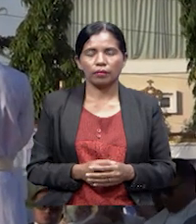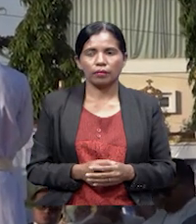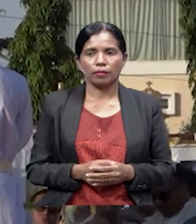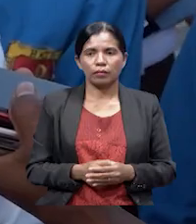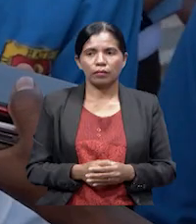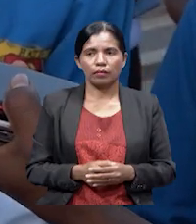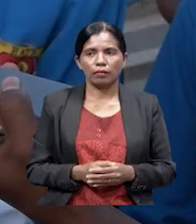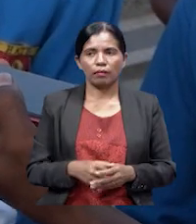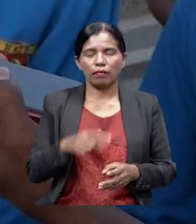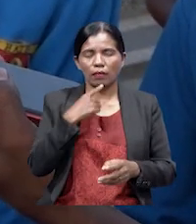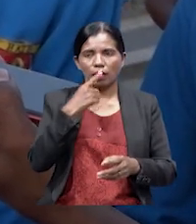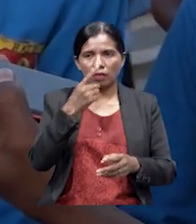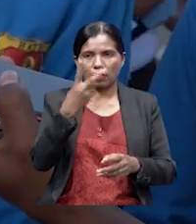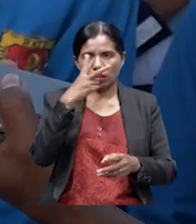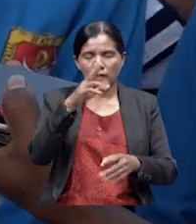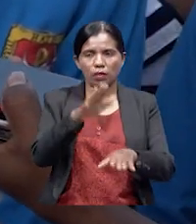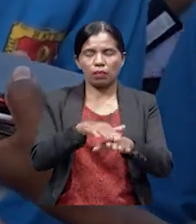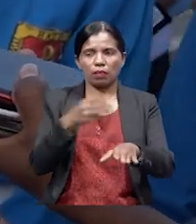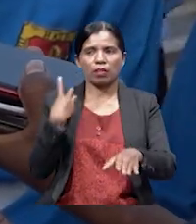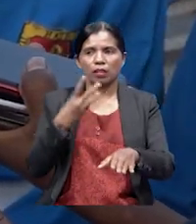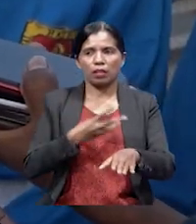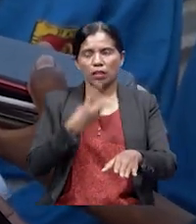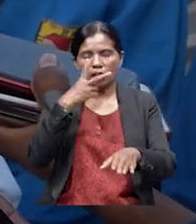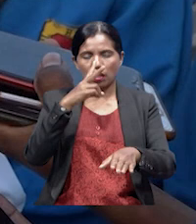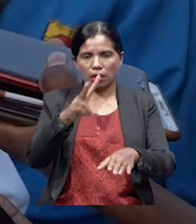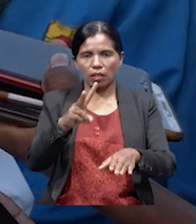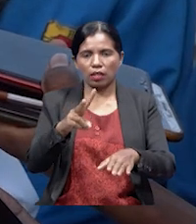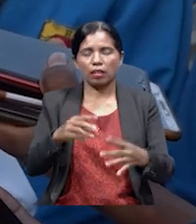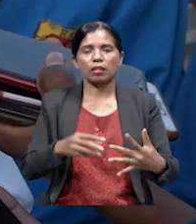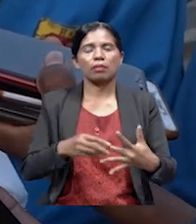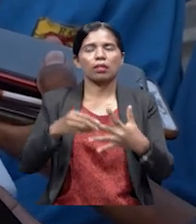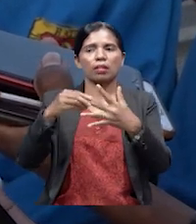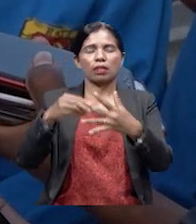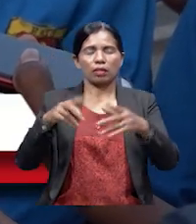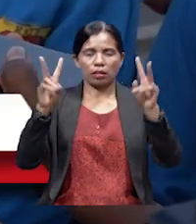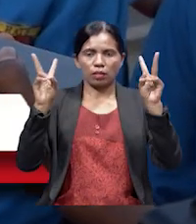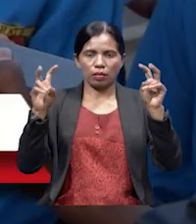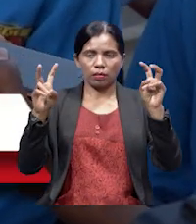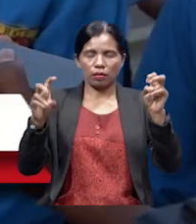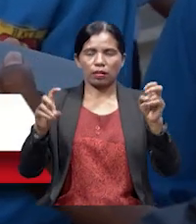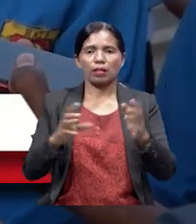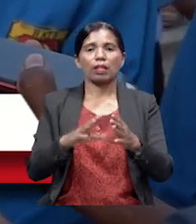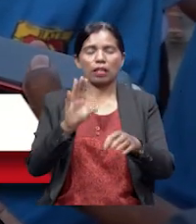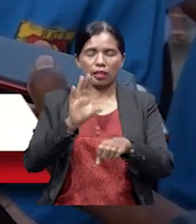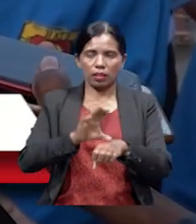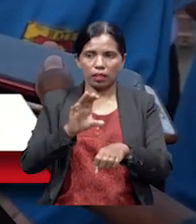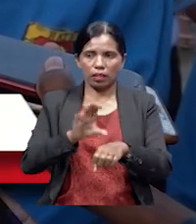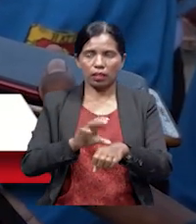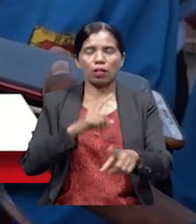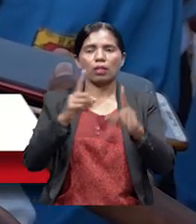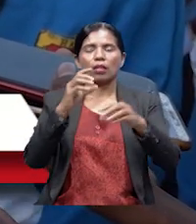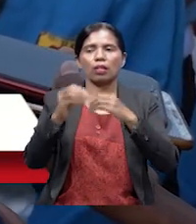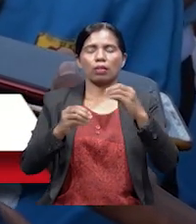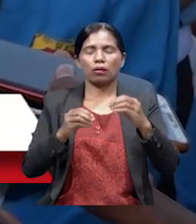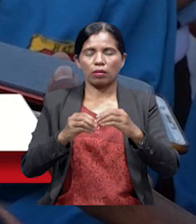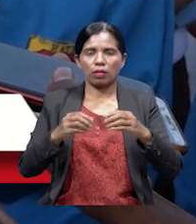Particularmente iha unha reflexão a convida itana to hareli liga ho tema diocese ni nia nebe dihan kualia kana ba